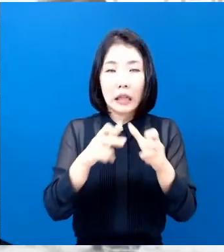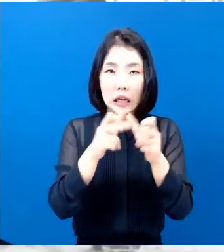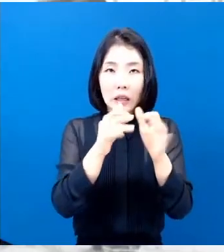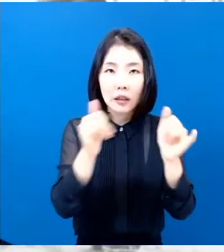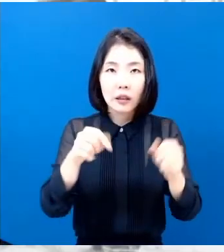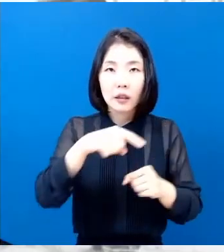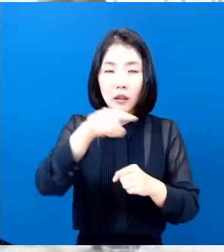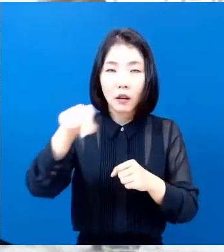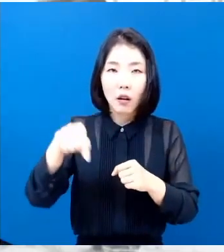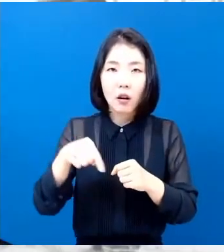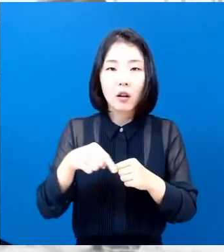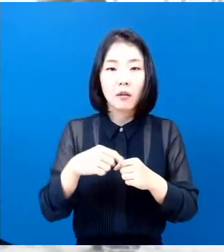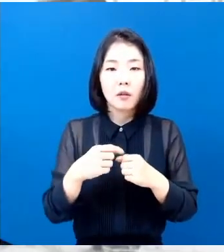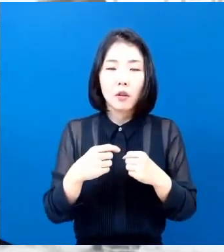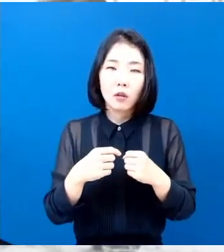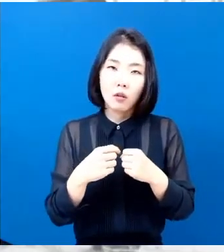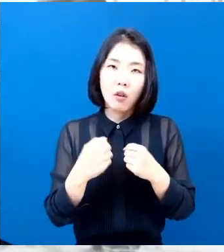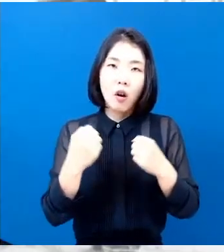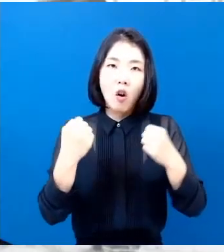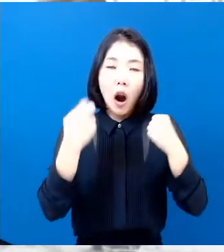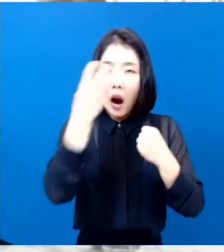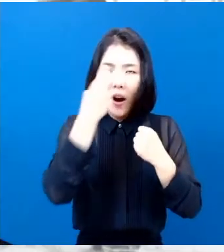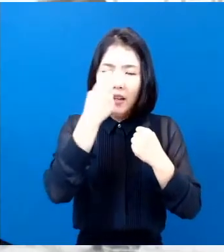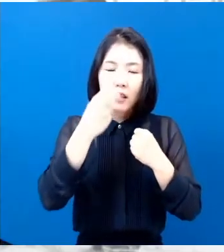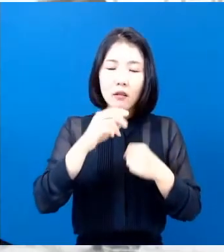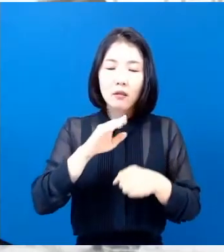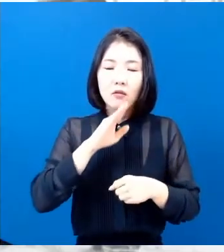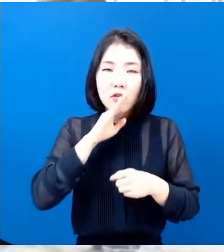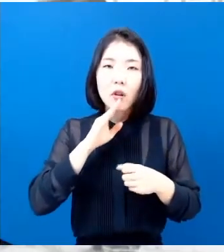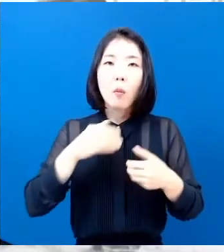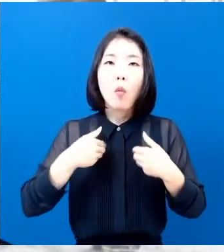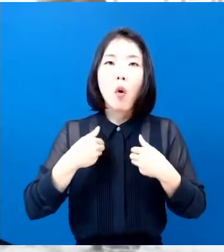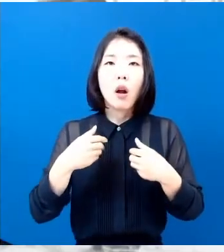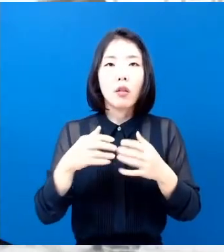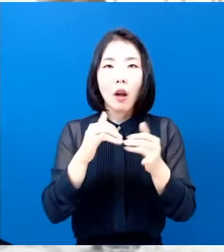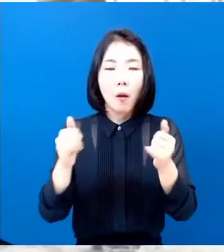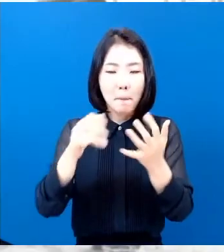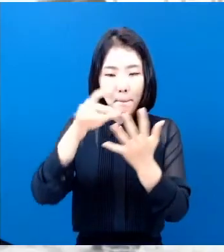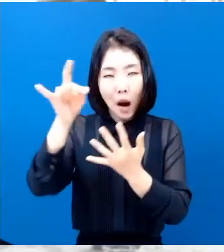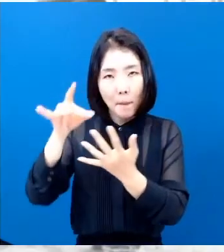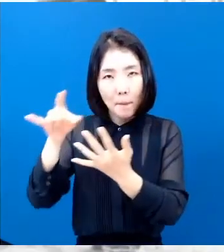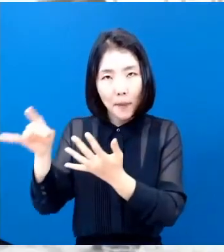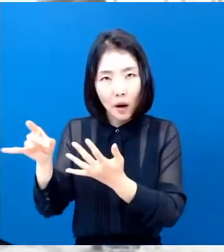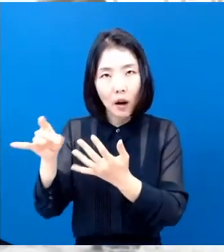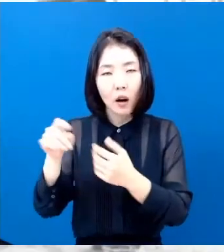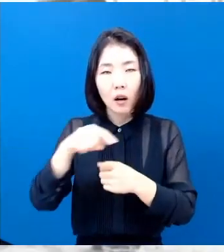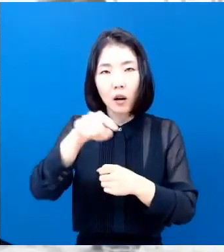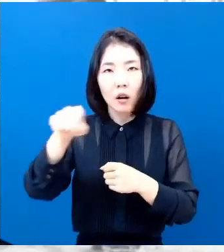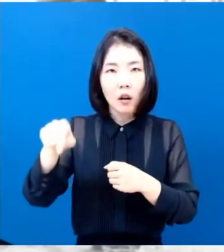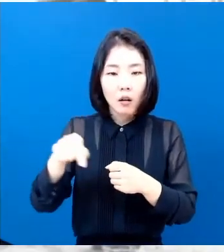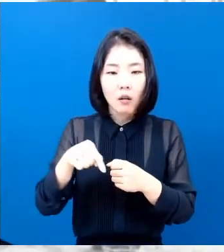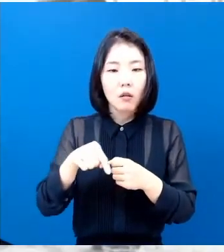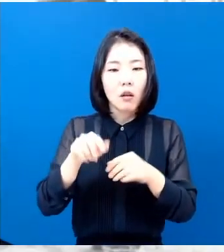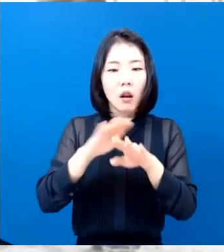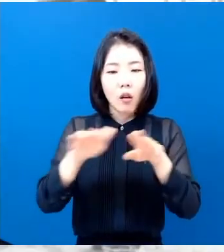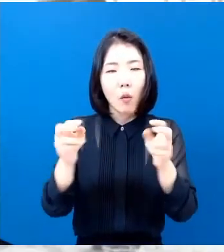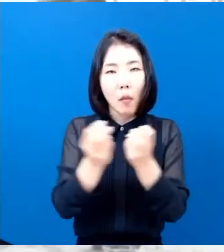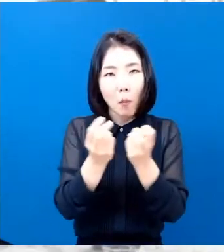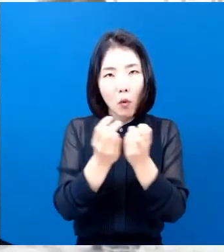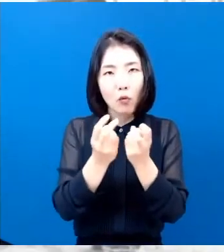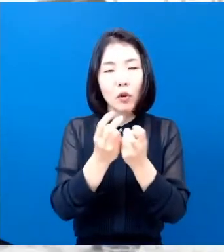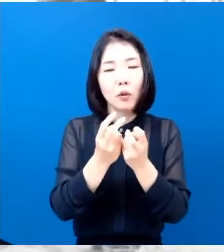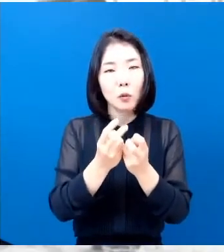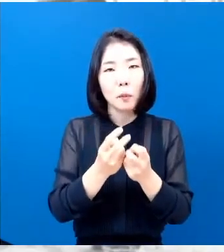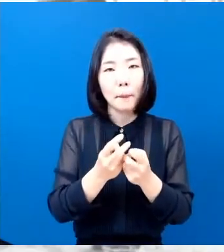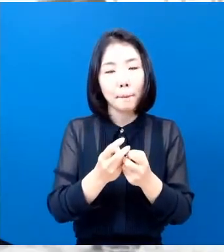지속적인 건강관리가 필요한 사람들을 위하여 우리 모두가 계속 고민하고 해법을 찾아 나게 하기 위해 노력한다면 더